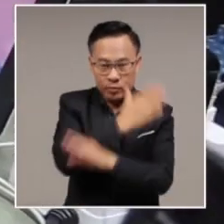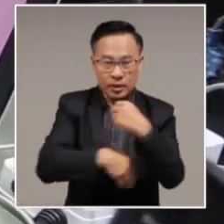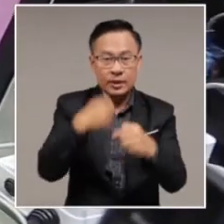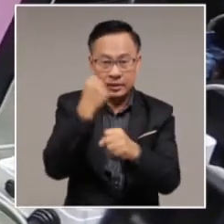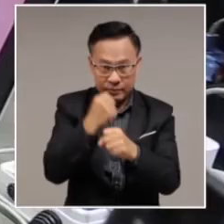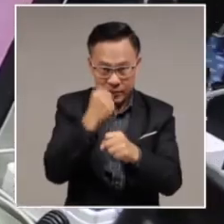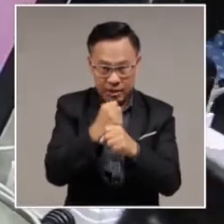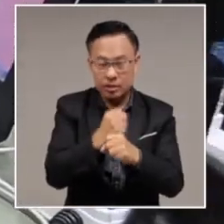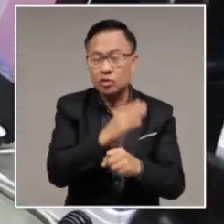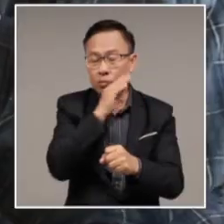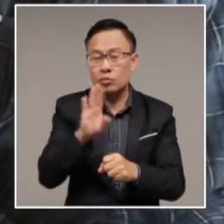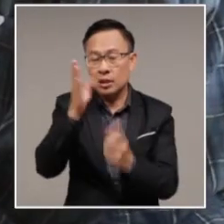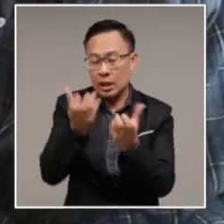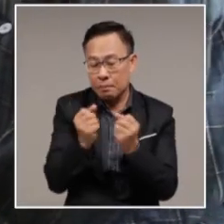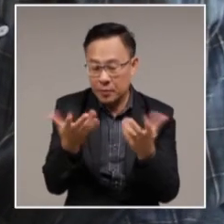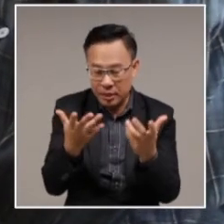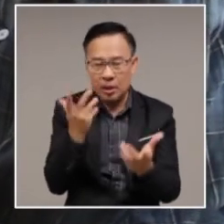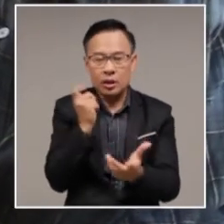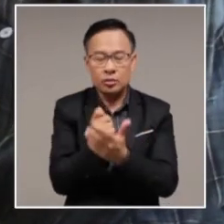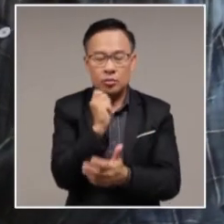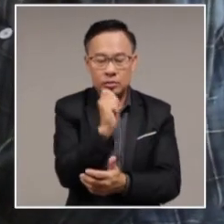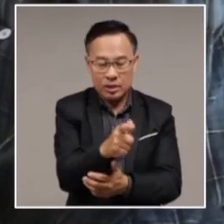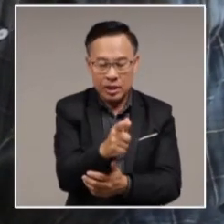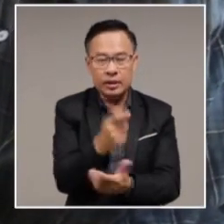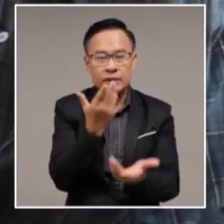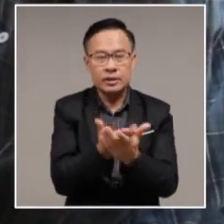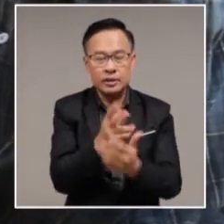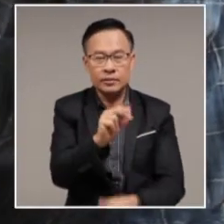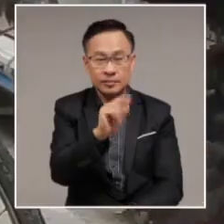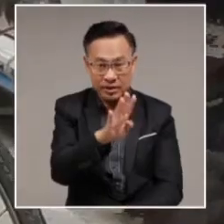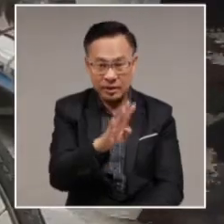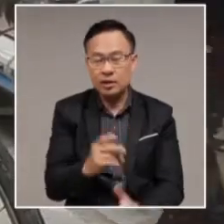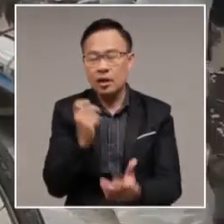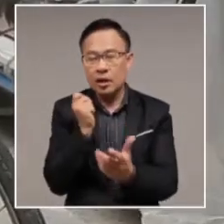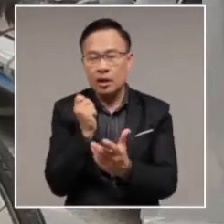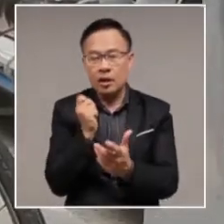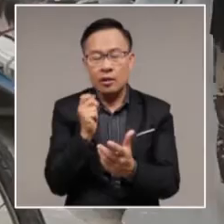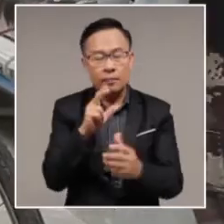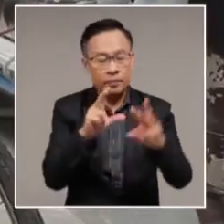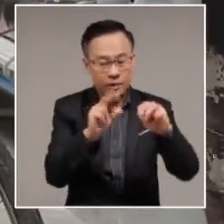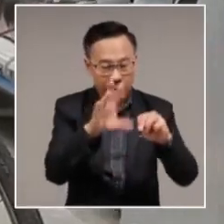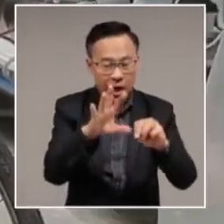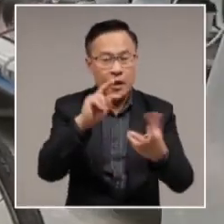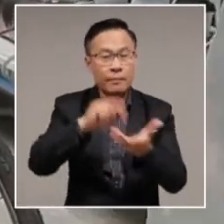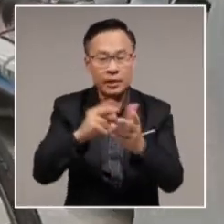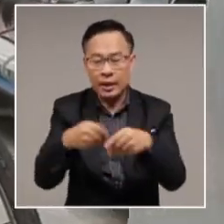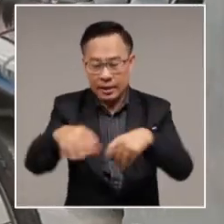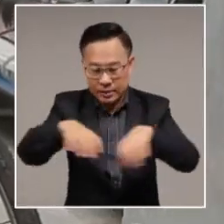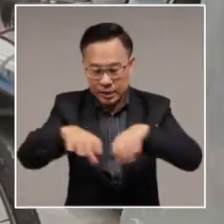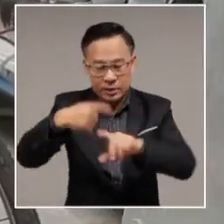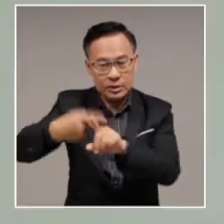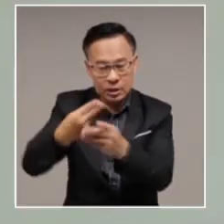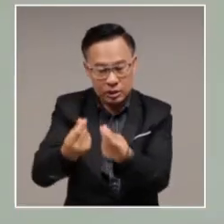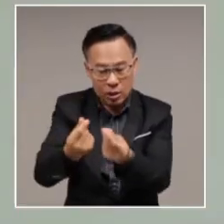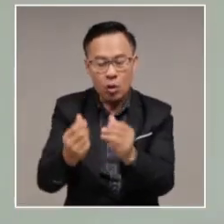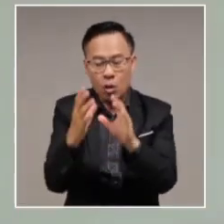อบการถ้าศาลประกอบการนั้นไม่ได้จ้างเนี่ยก็จ่ายเงินเข้ากองทุนถ้าไม่จ่ายก็จะจัดหมายถึงการจัดสัมป